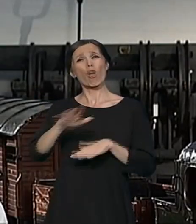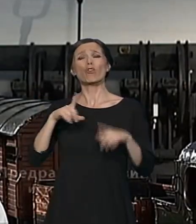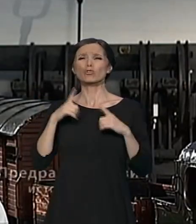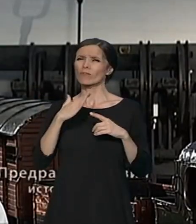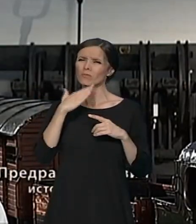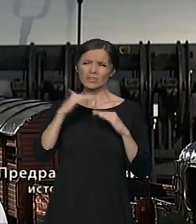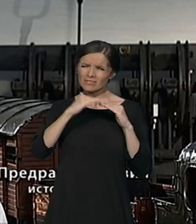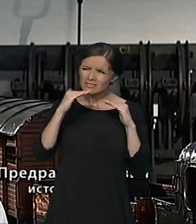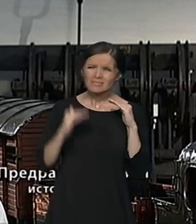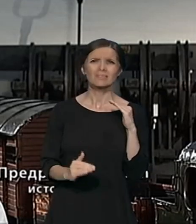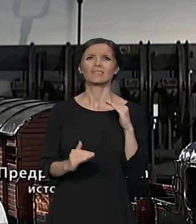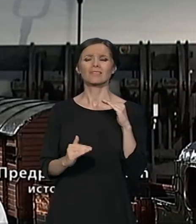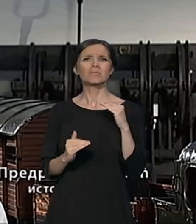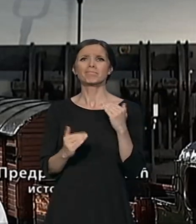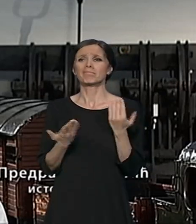po svakom pogledu.